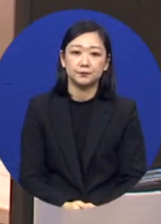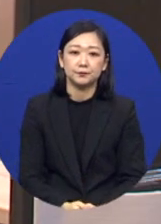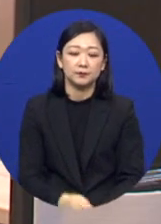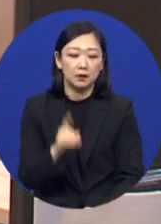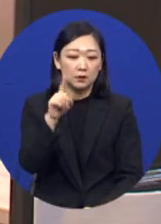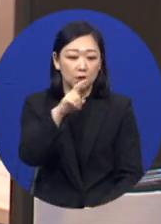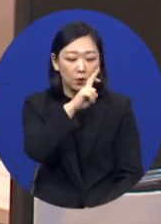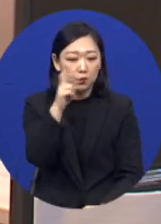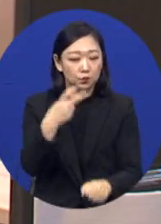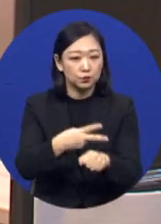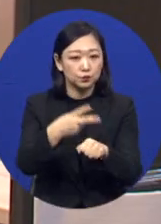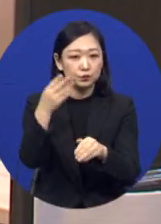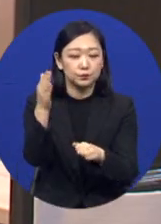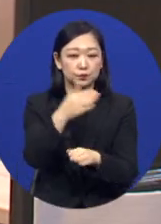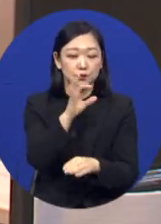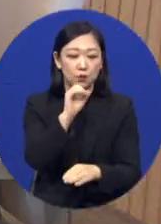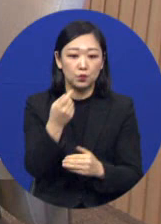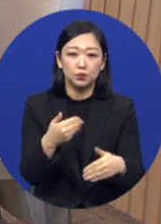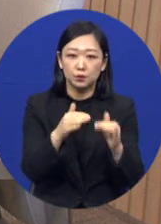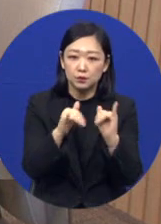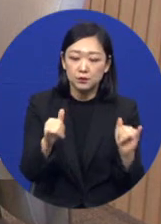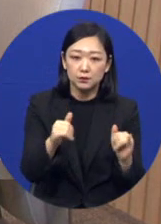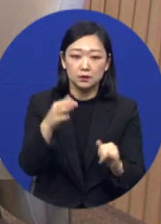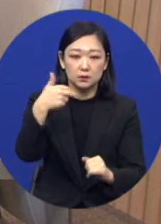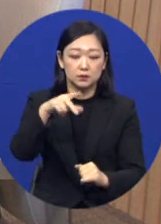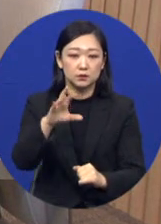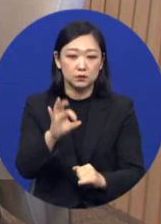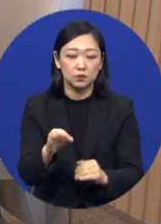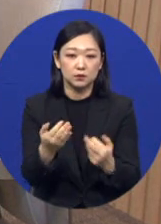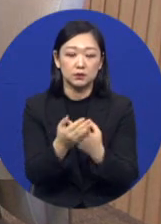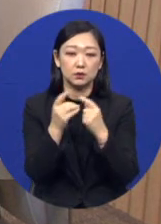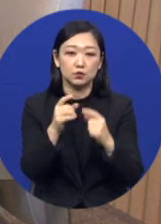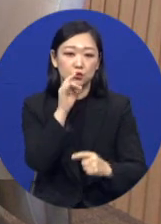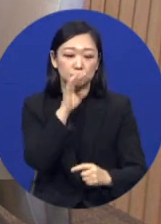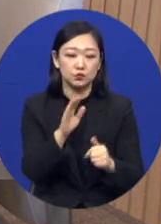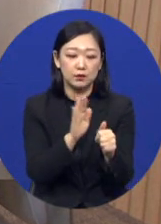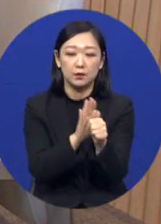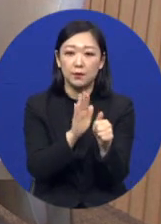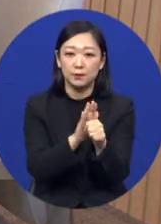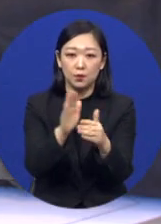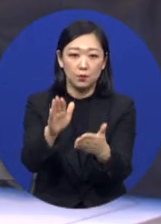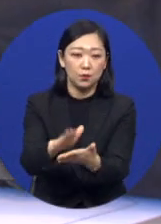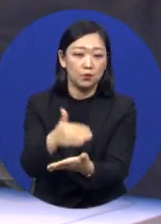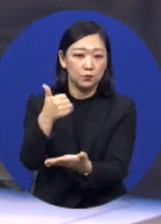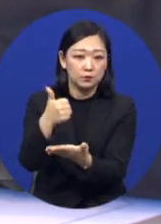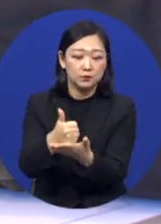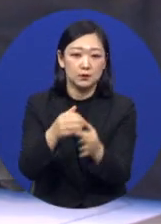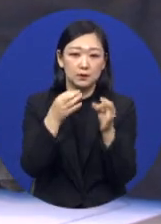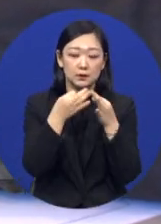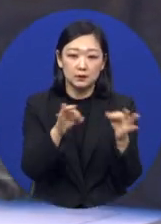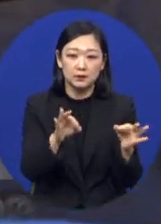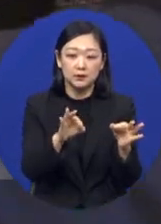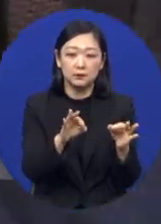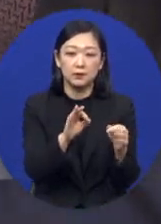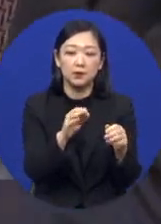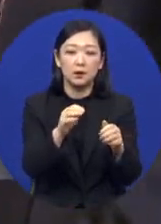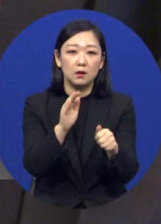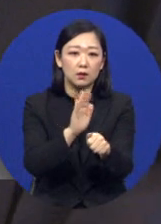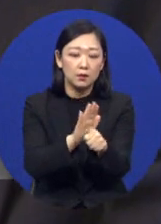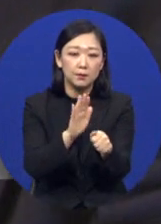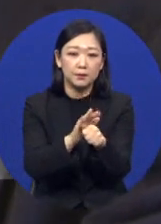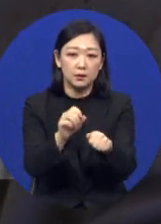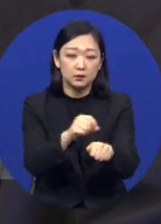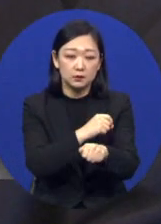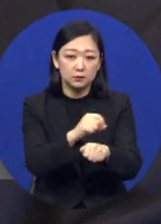내일 오후 2시부터 오영훈 지사와 정호한테 제주도 중앙협력본부장 김태영 대회 협력 특보